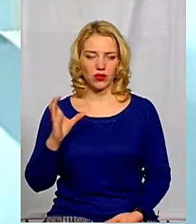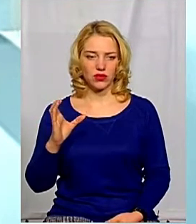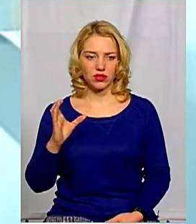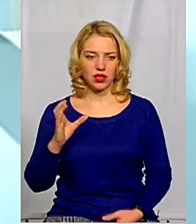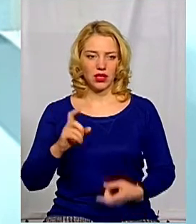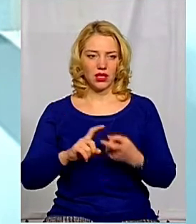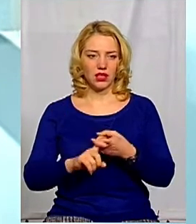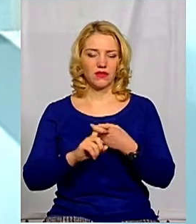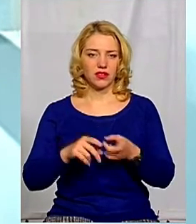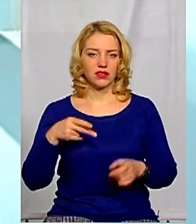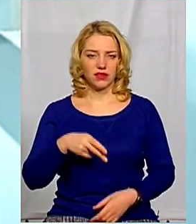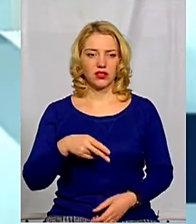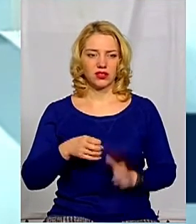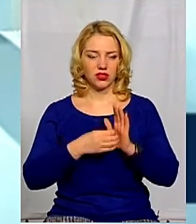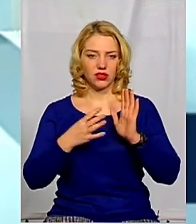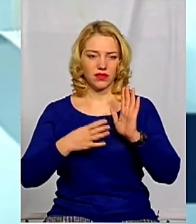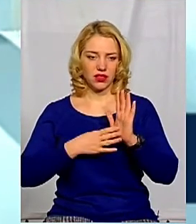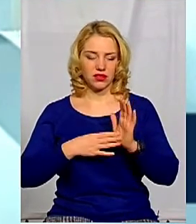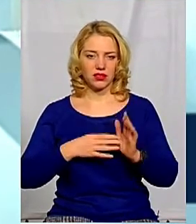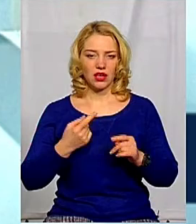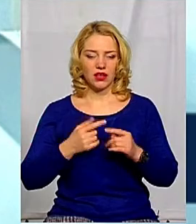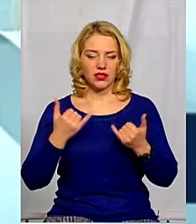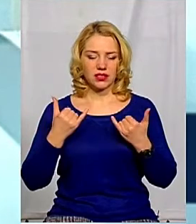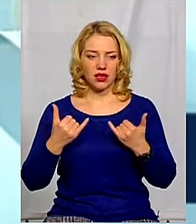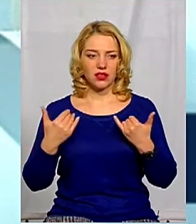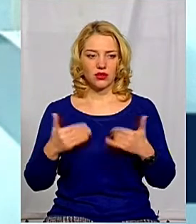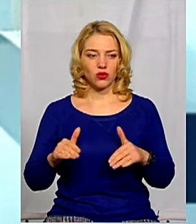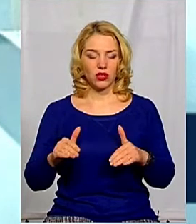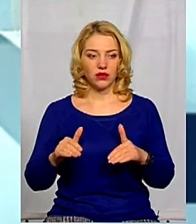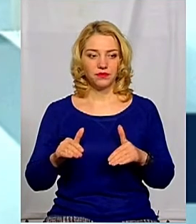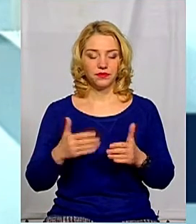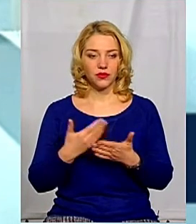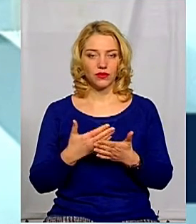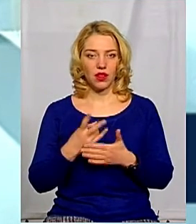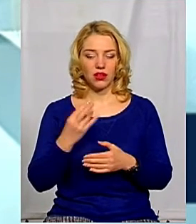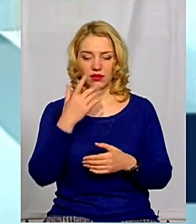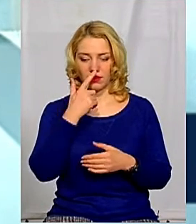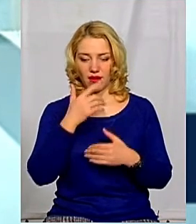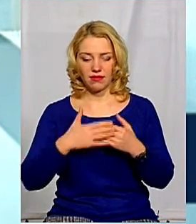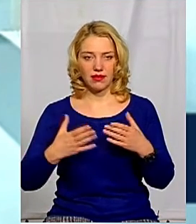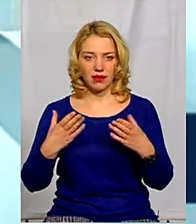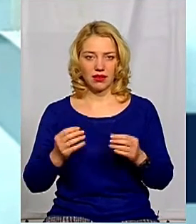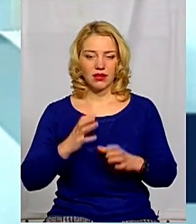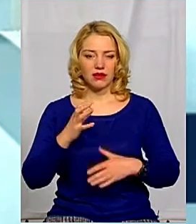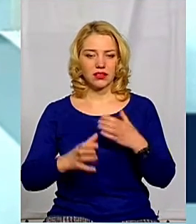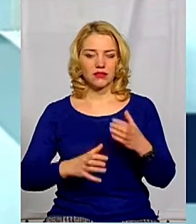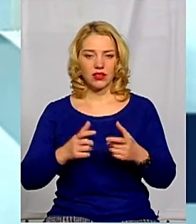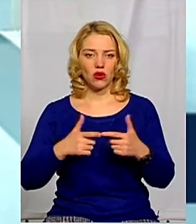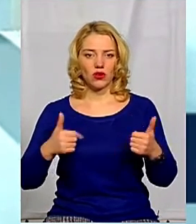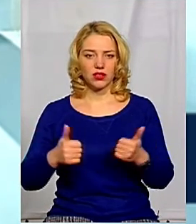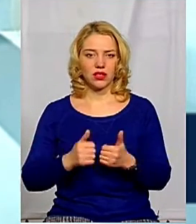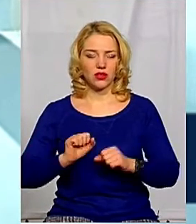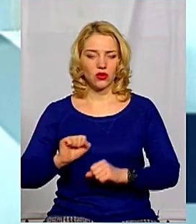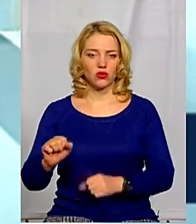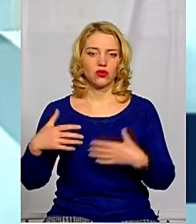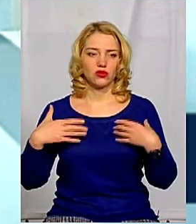нової коронавірусної інфекції 2019. Зараз вже буквально на днях Всесвітня організація охорони здоров'я